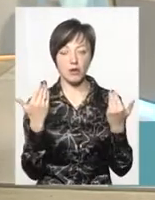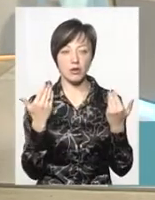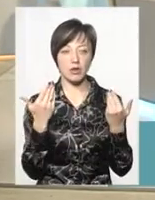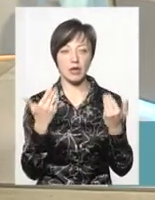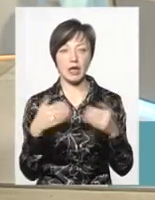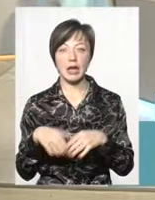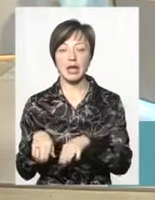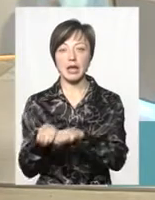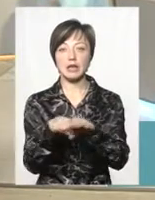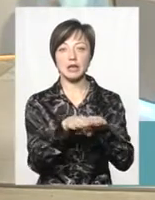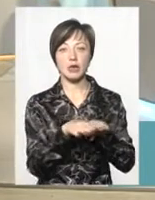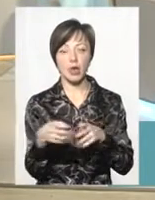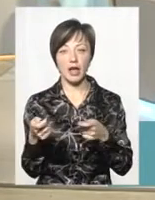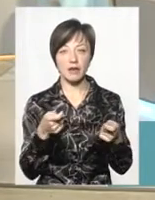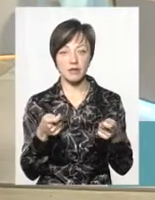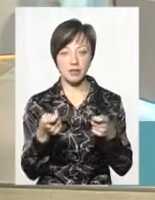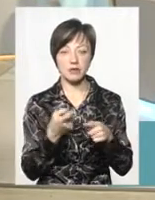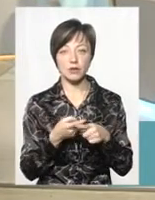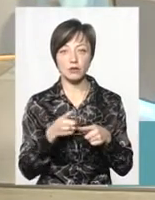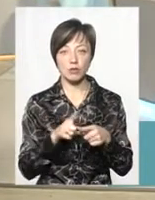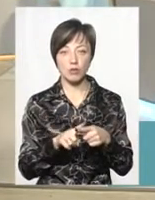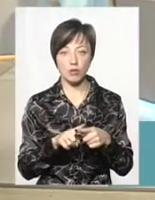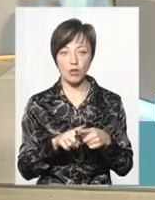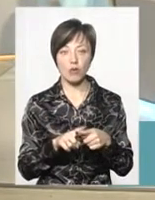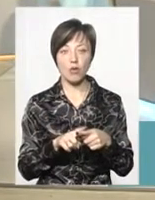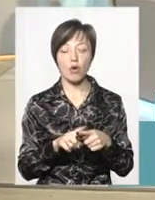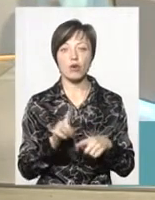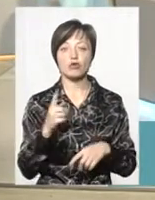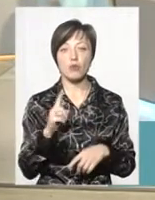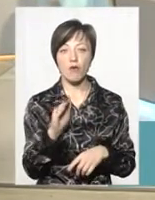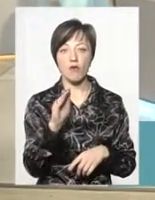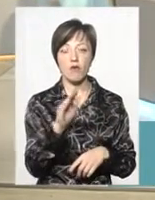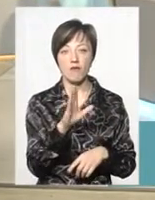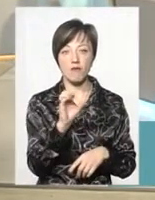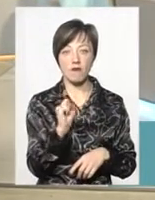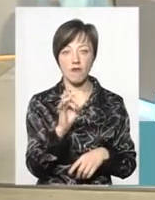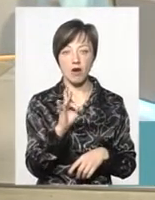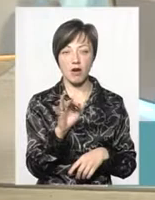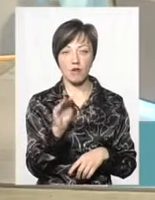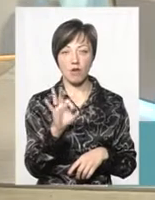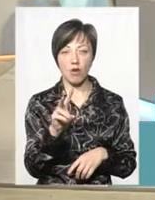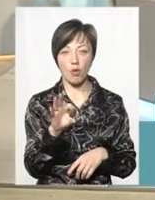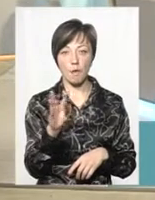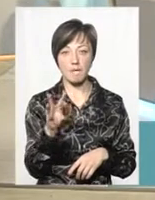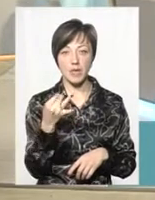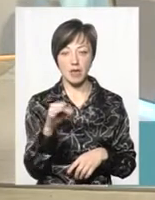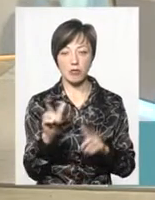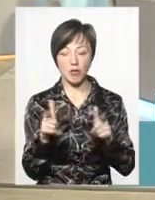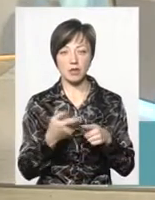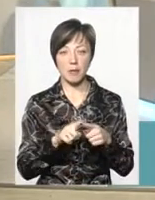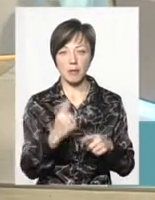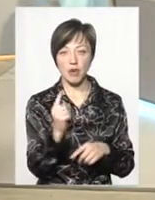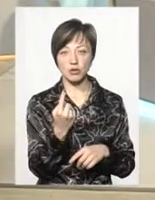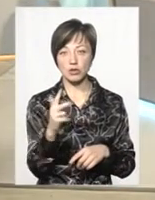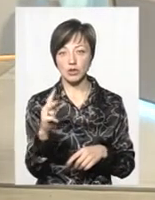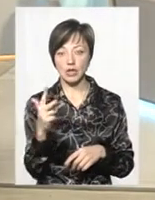єдиного керівництва. І чому Варфоломій пішов на це? Тому що 1-3 вересня цього року, от